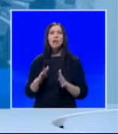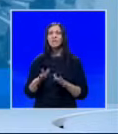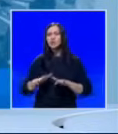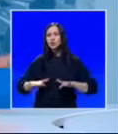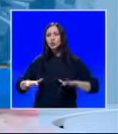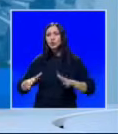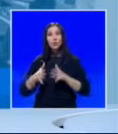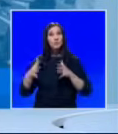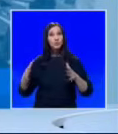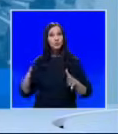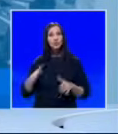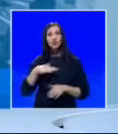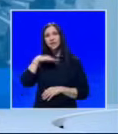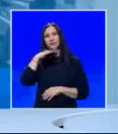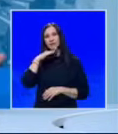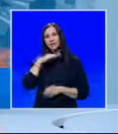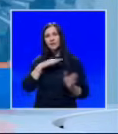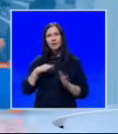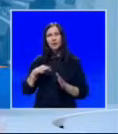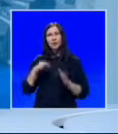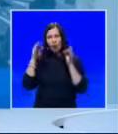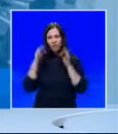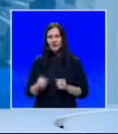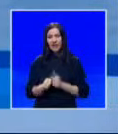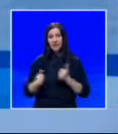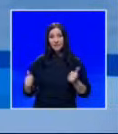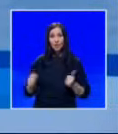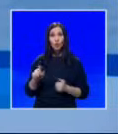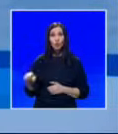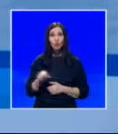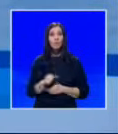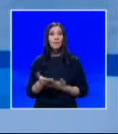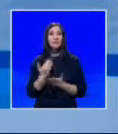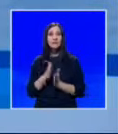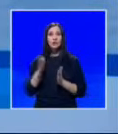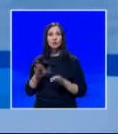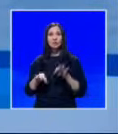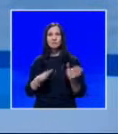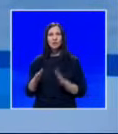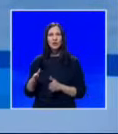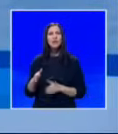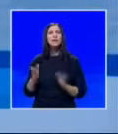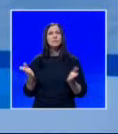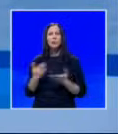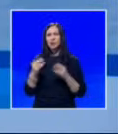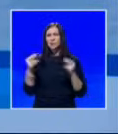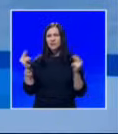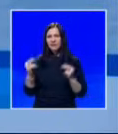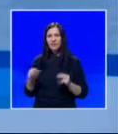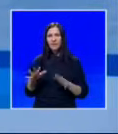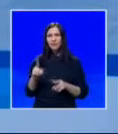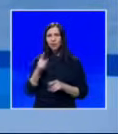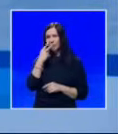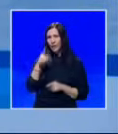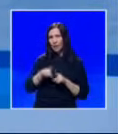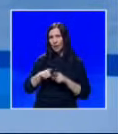ситуационни мнозинства, ще се стигне до официален разбор, който ще доведе до пресрочен избор. Започнахме с състава на нещо, което